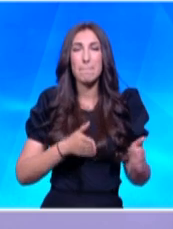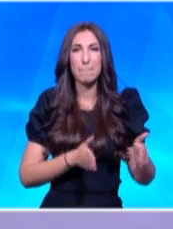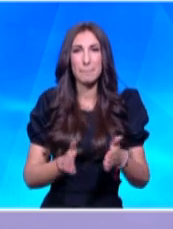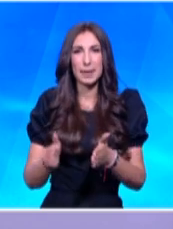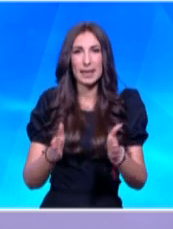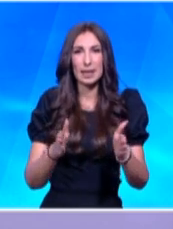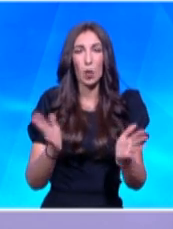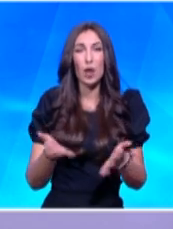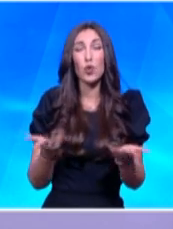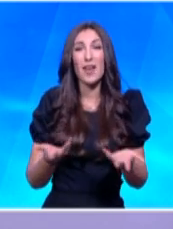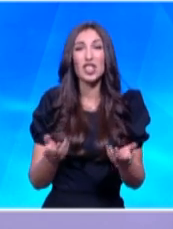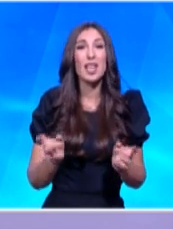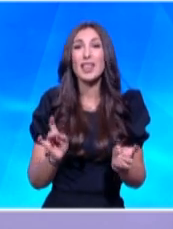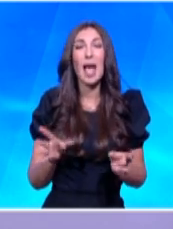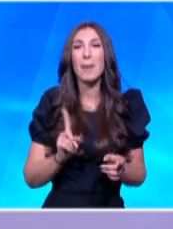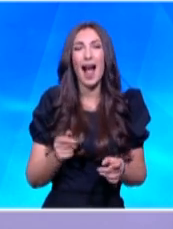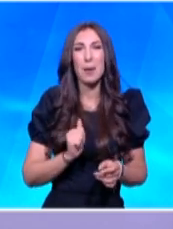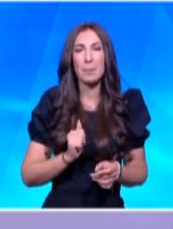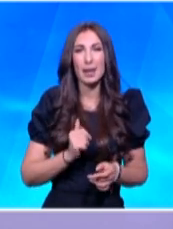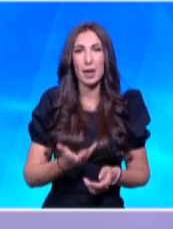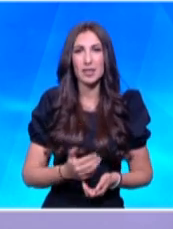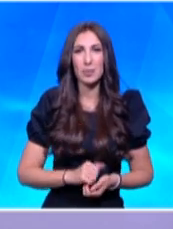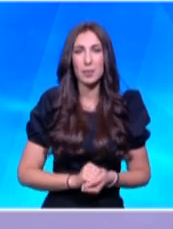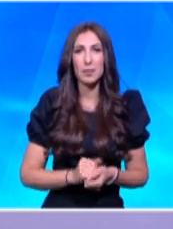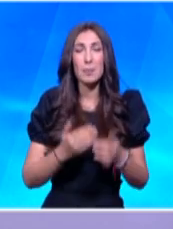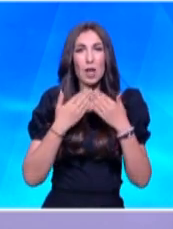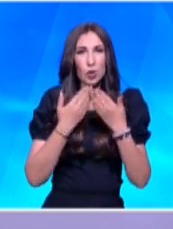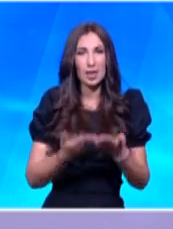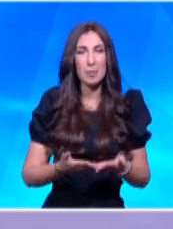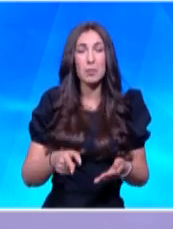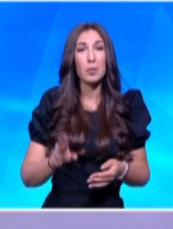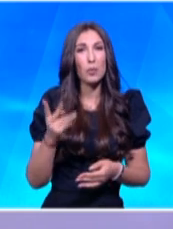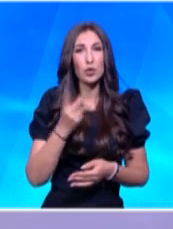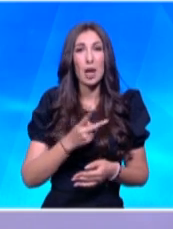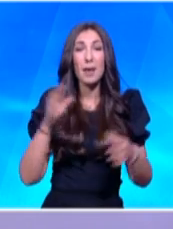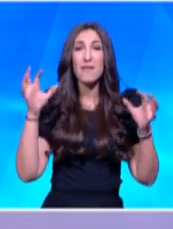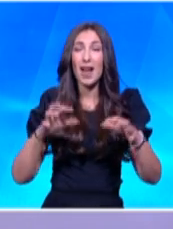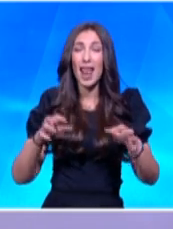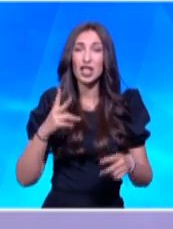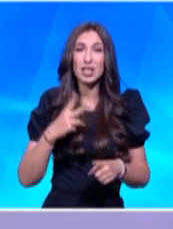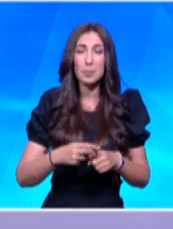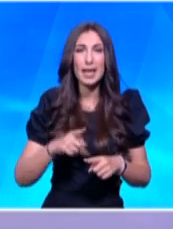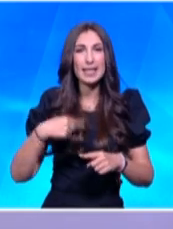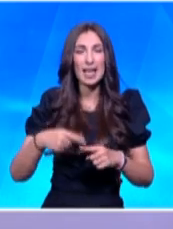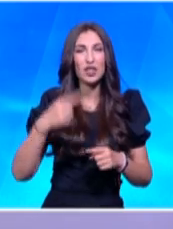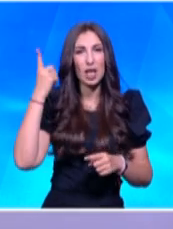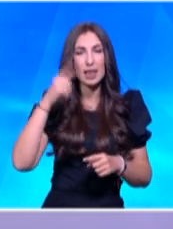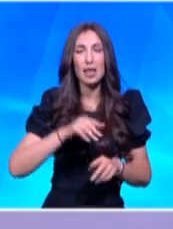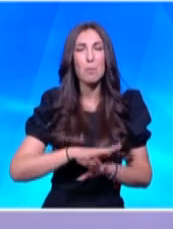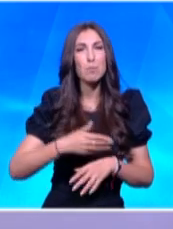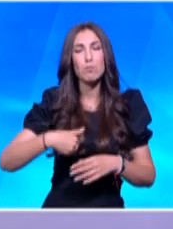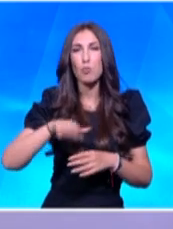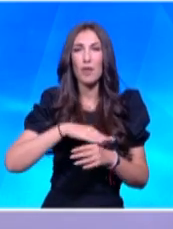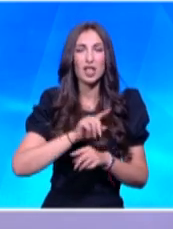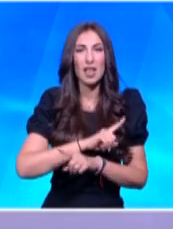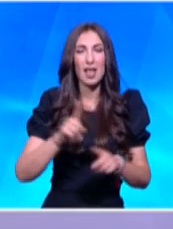която вече няма как да бъде предпазена. Благодаря ви. На финал още веднъж да повторим. Валежите спират и в следващите дни повече няма да вали,